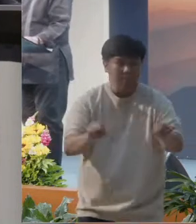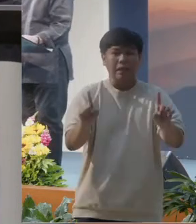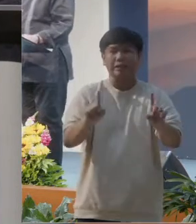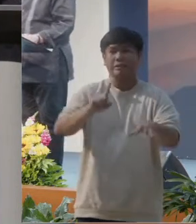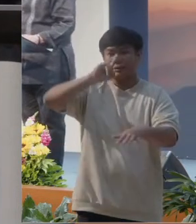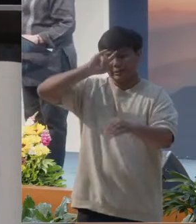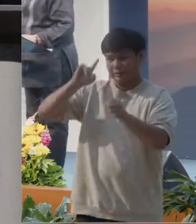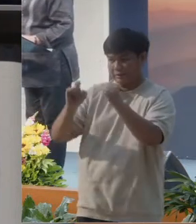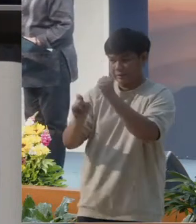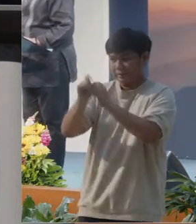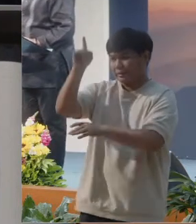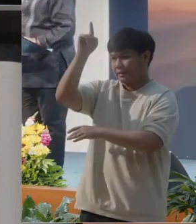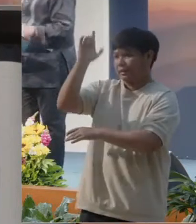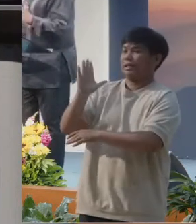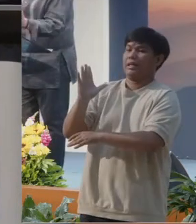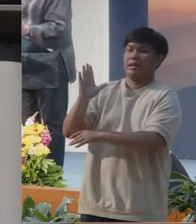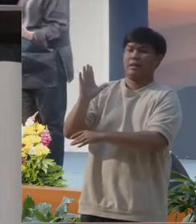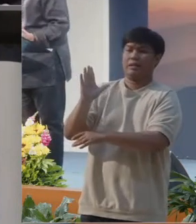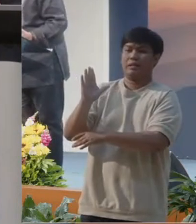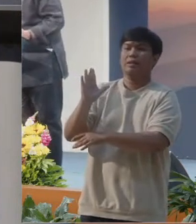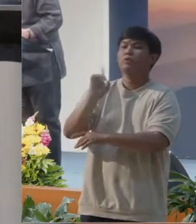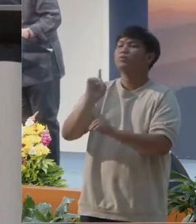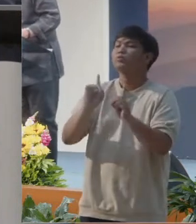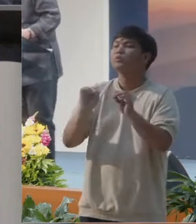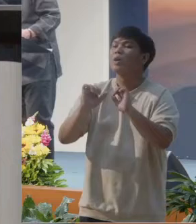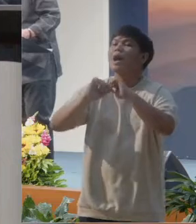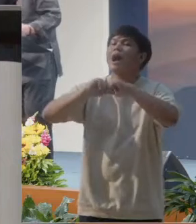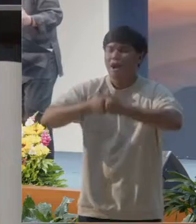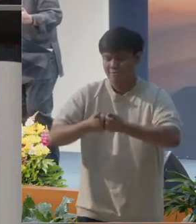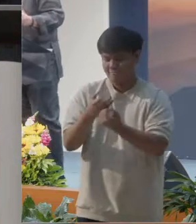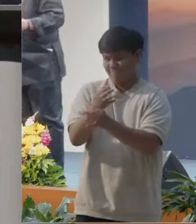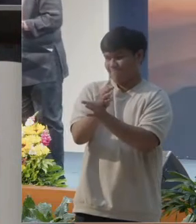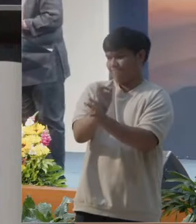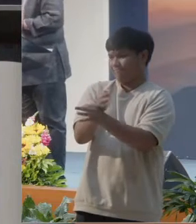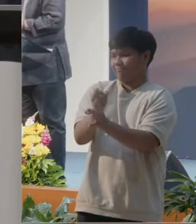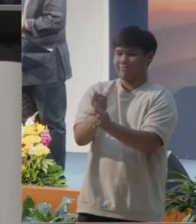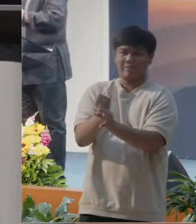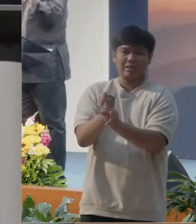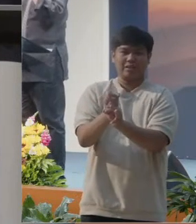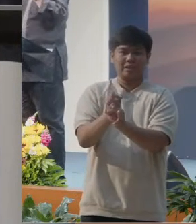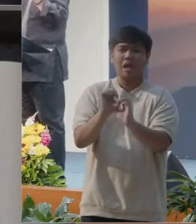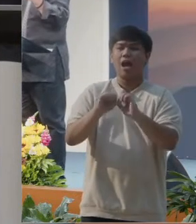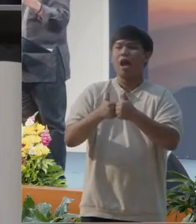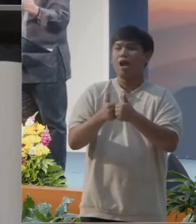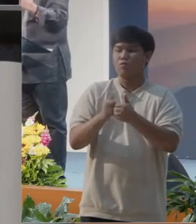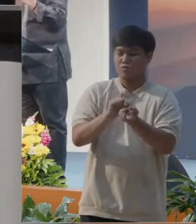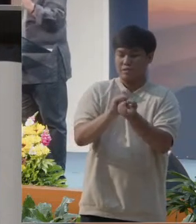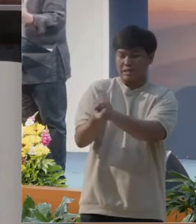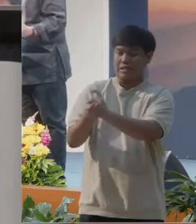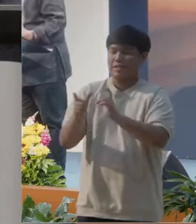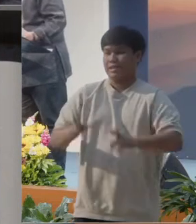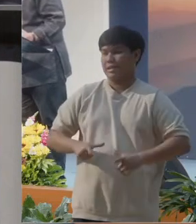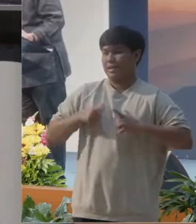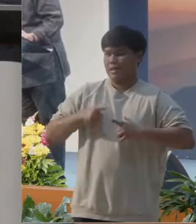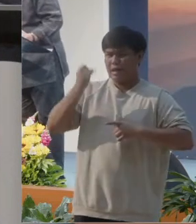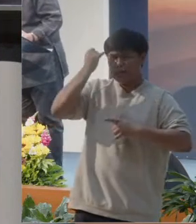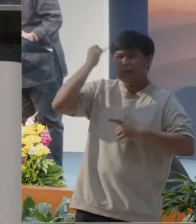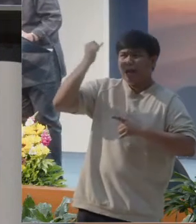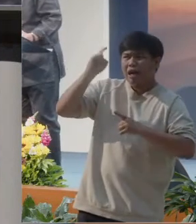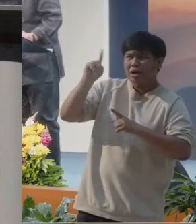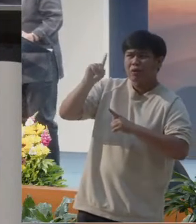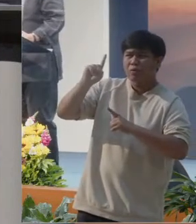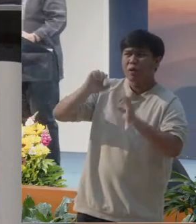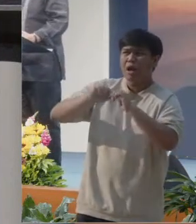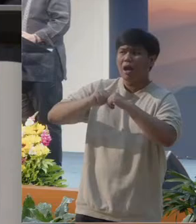pagtitiwala sa ating Panginoon, yun po ang ating pag-aaralan, maaari tayong kumuha ng ideya kung paano